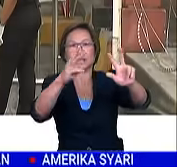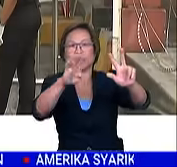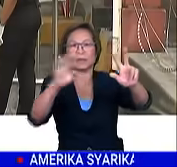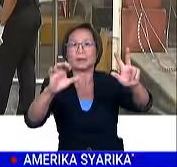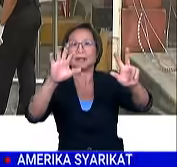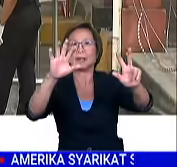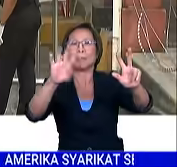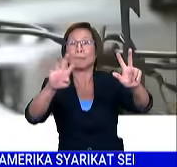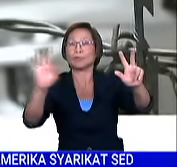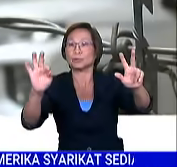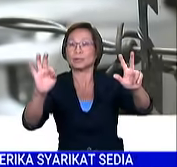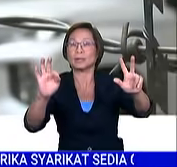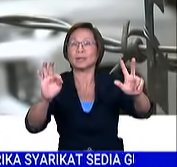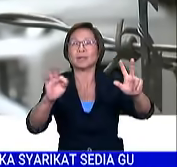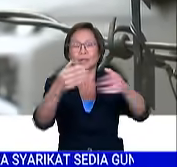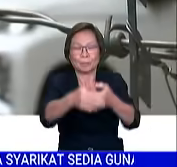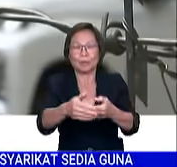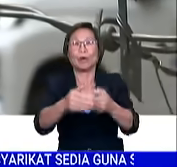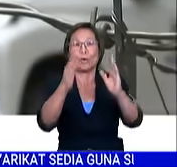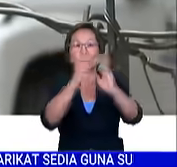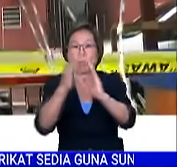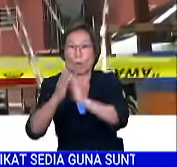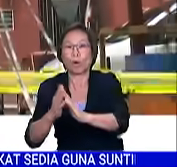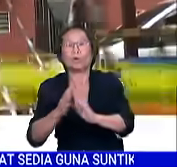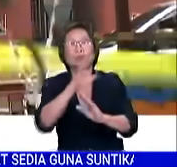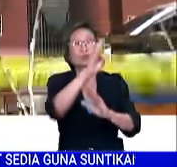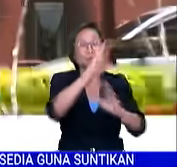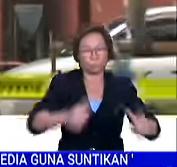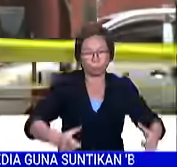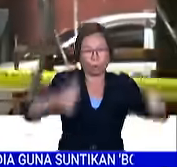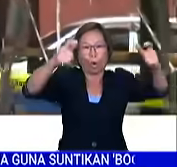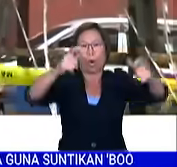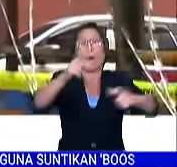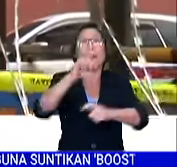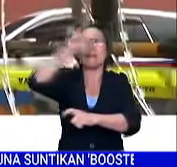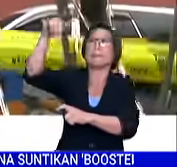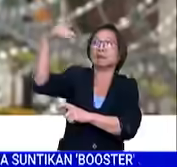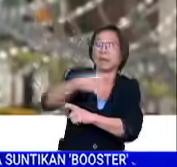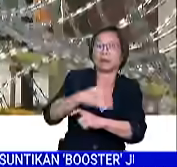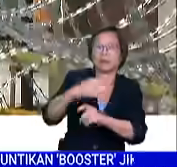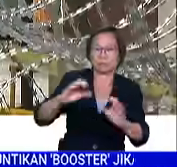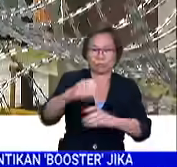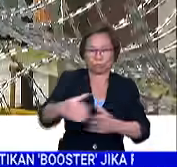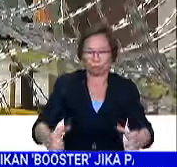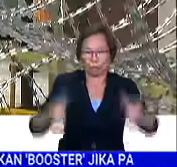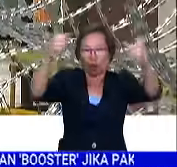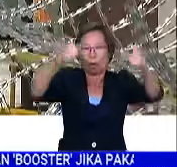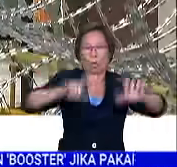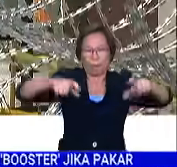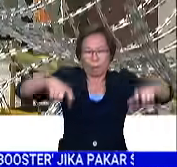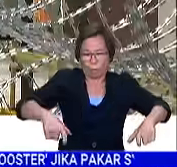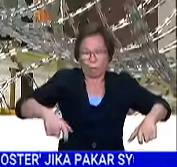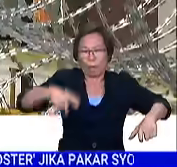3,469 unit di 7 blok kediaman Pangsapuri Mentari Court. Penempatan ini dikenakan PKPD